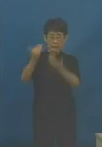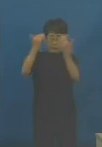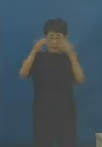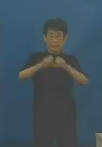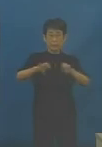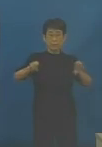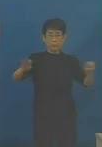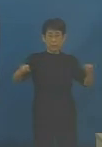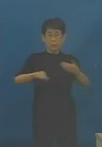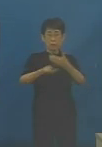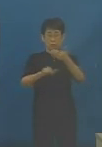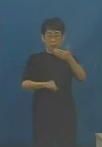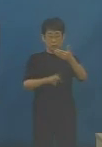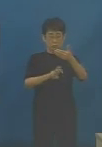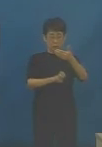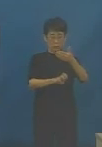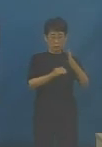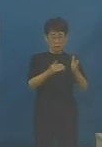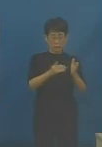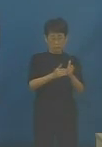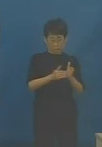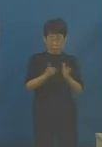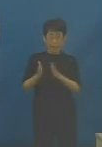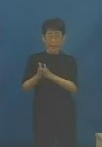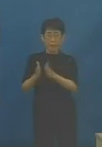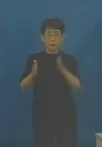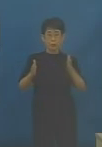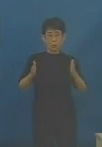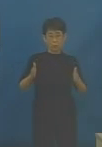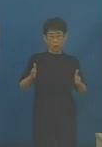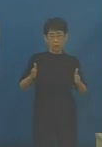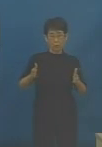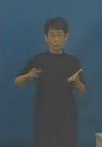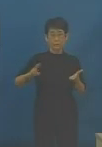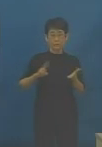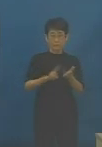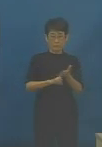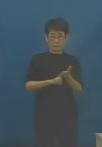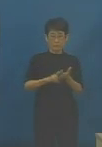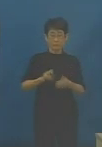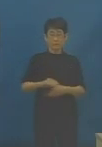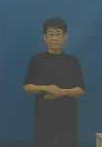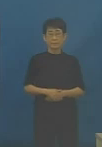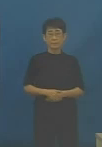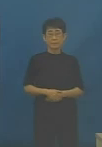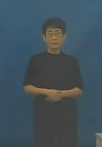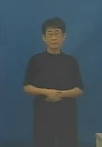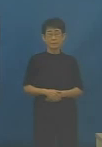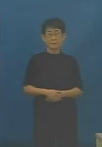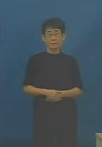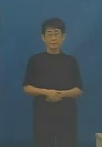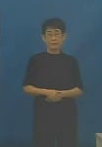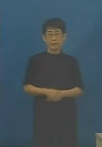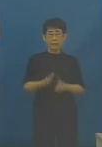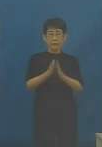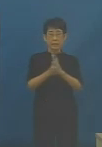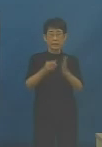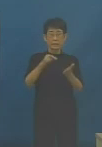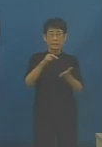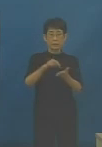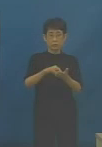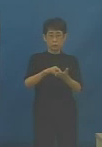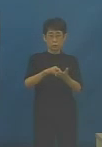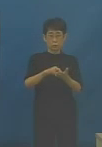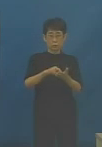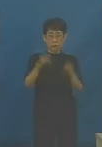で当面延長させていただくことといたしております。まあ、この度は県立博物館の方